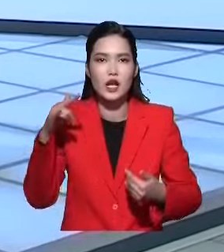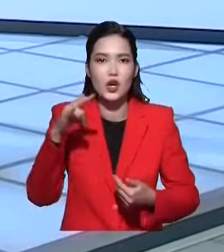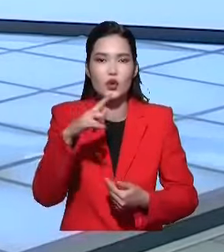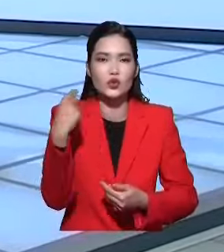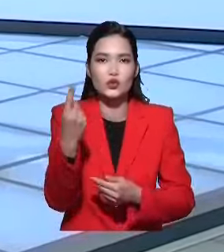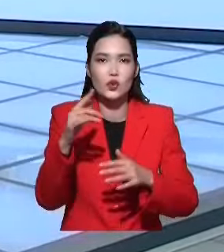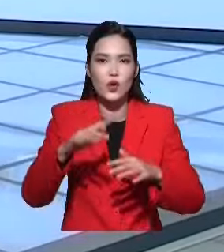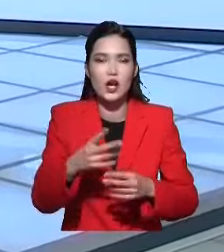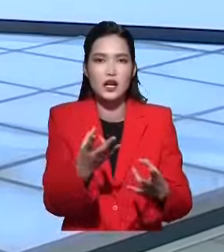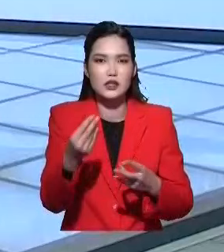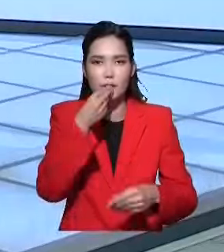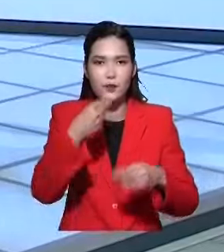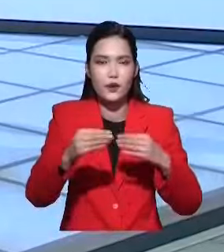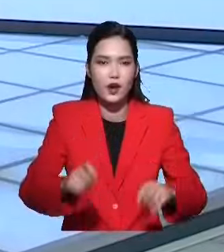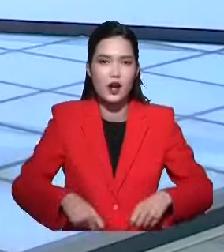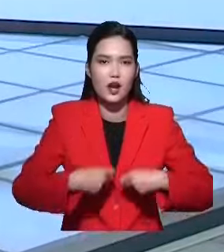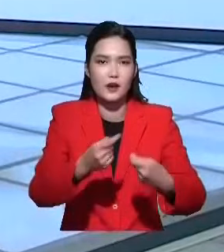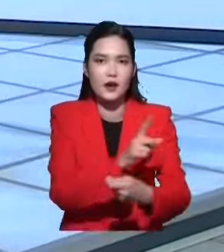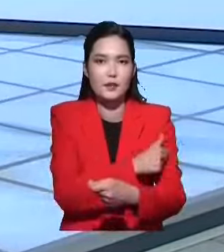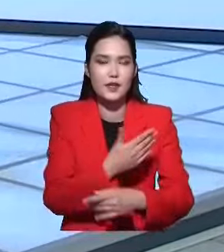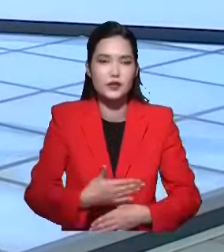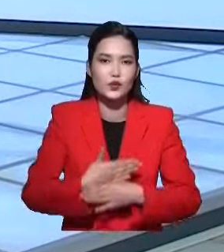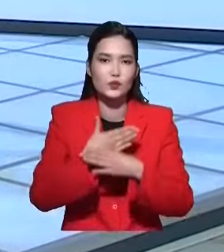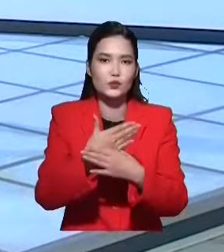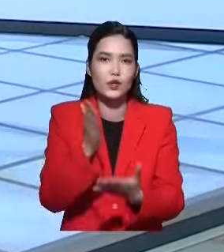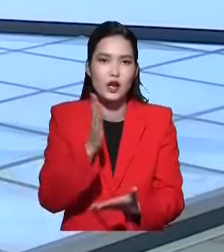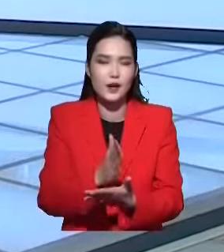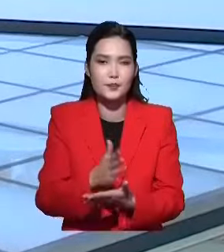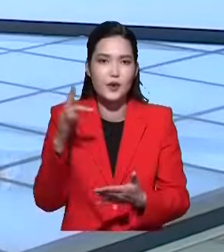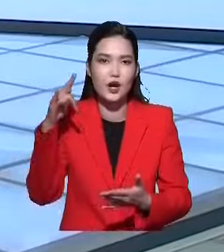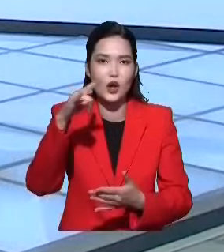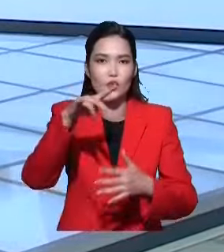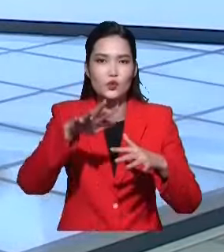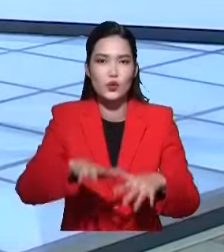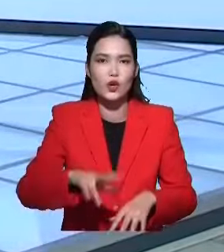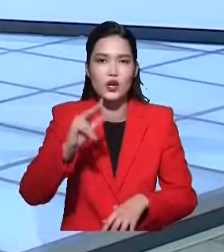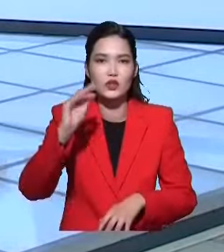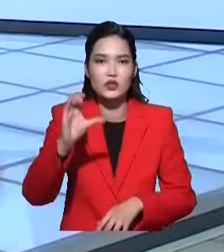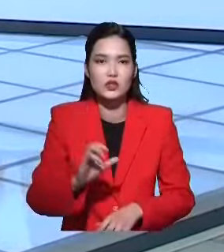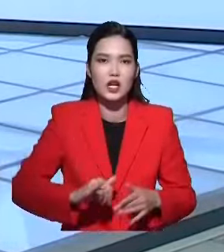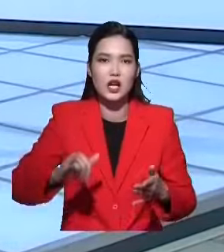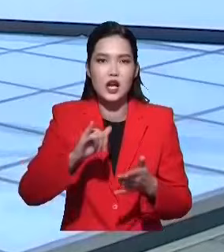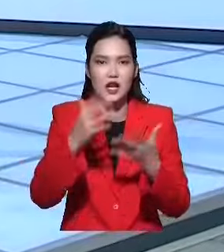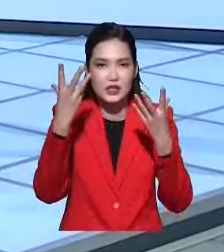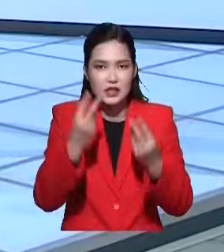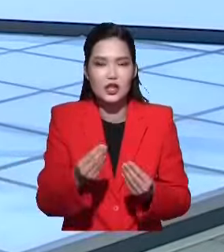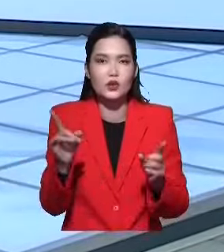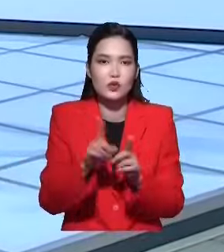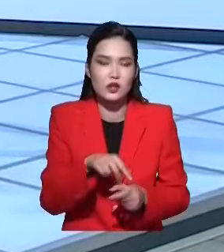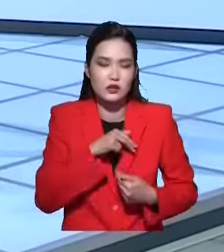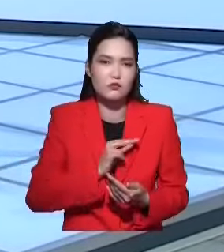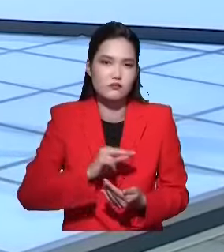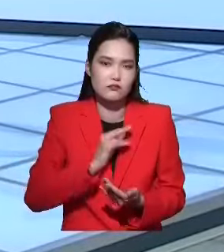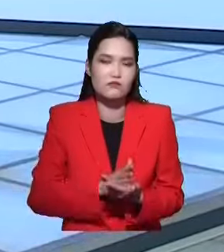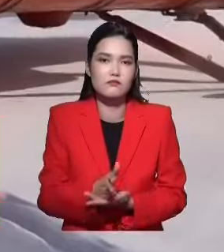қатынап ең қажетті азық-түлік жеткізілуде. Медициналық көмек көрсетілуде. Көк аспан қаһармандары төтенше жағдай кезінде де қалтқысыз қызмет